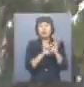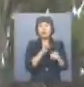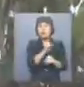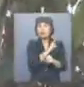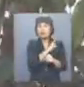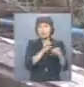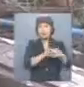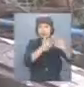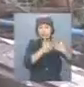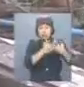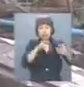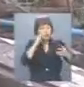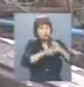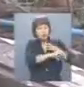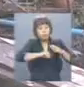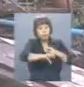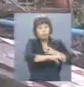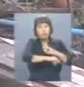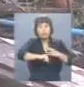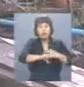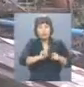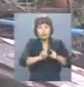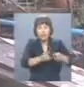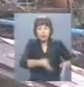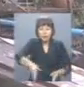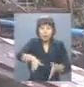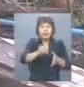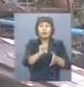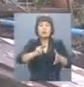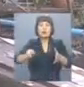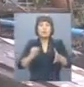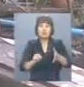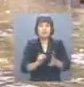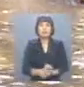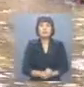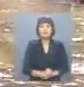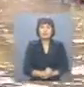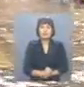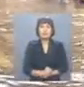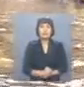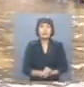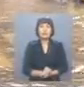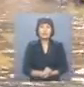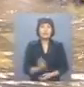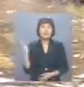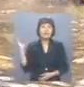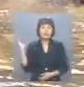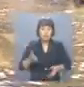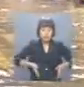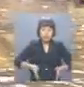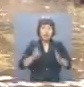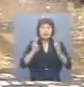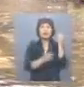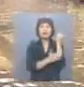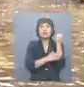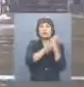ริเวณปลายคลองระหารเพื่อระบายลงสู่คลองสนามชัยครับส่วนอีกจุดหนึ่งนะครับจุดนี้ก็คือพระรามที่2ซอย